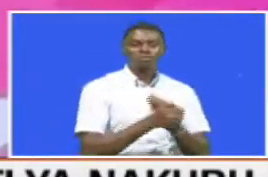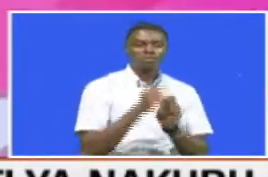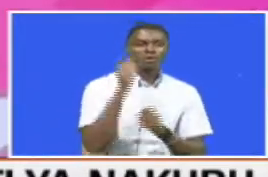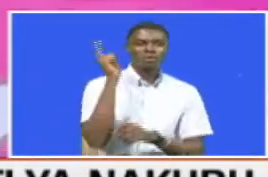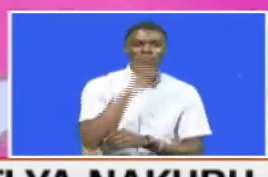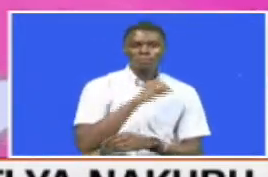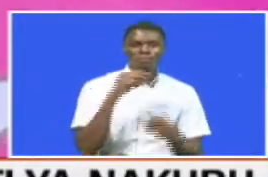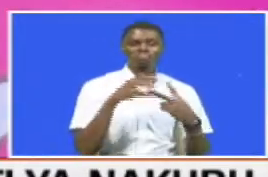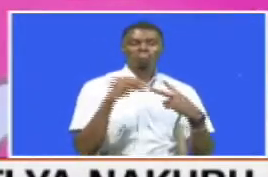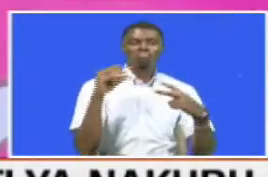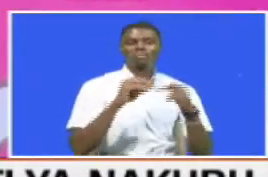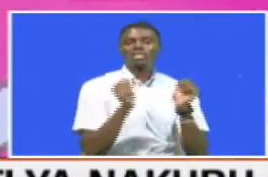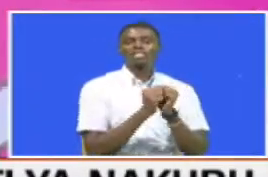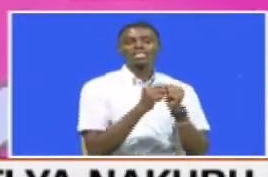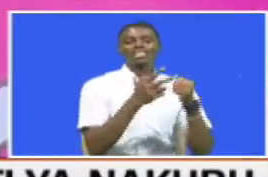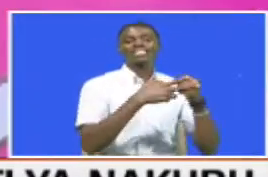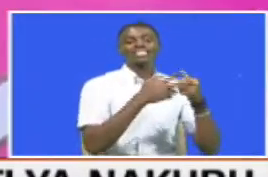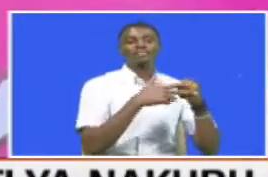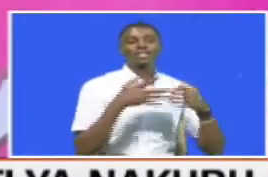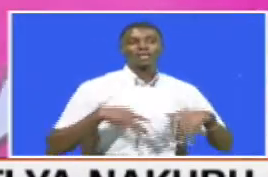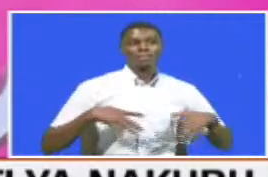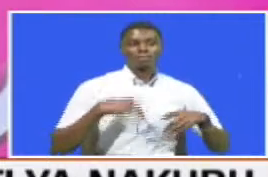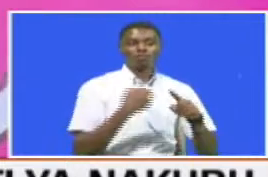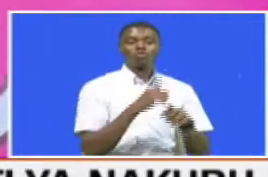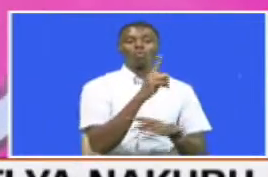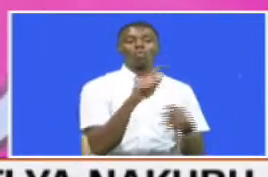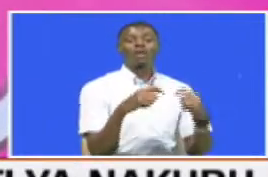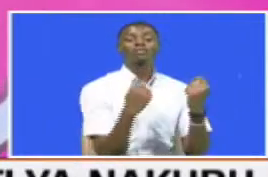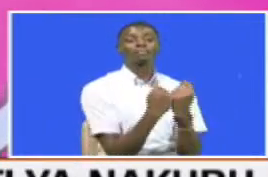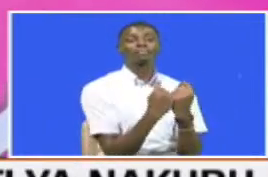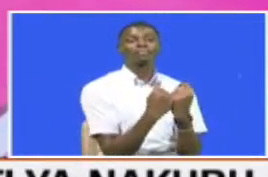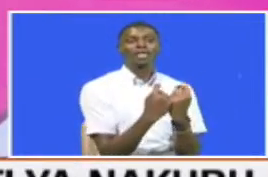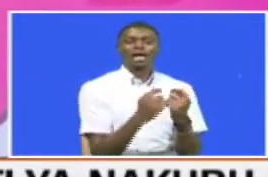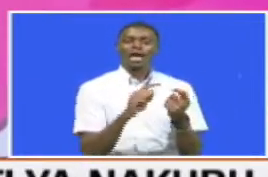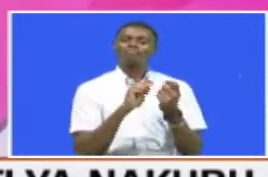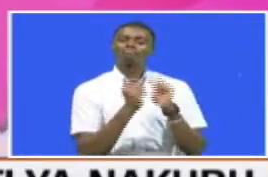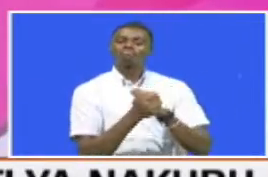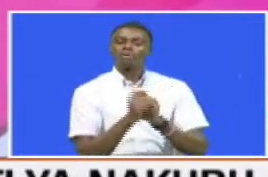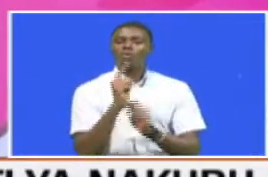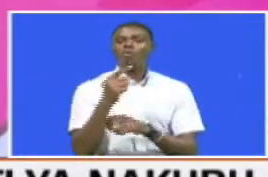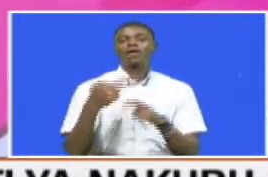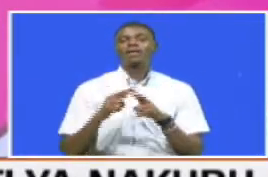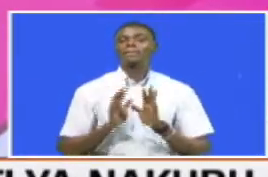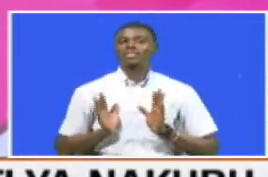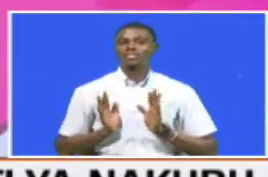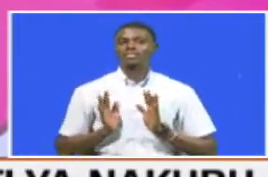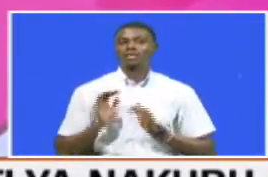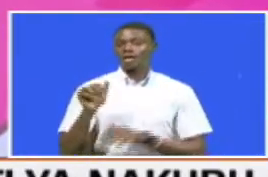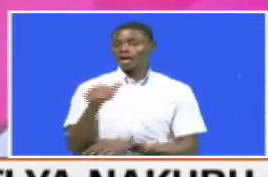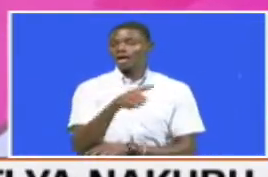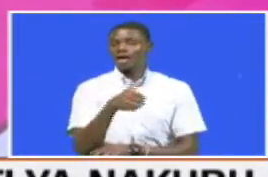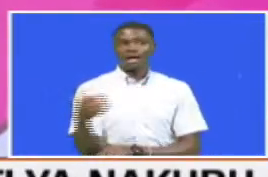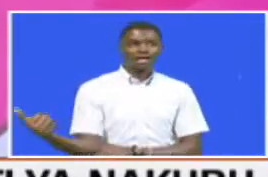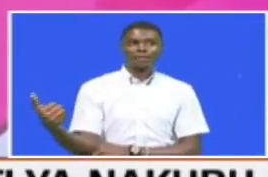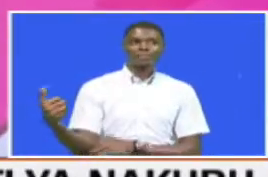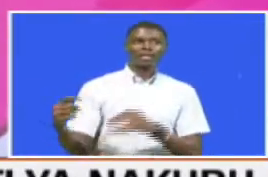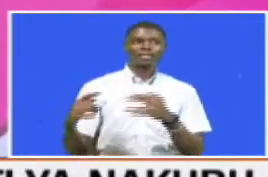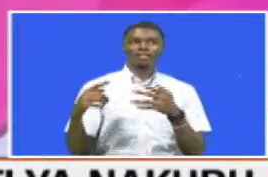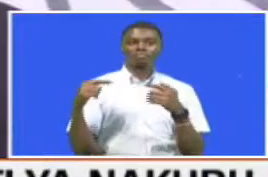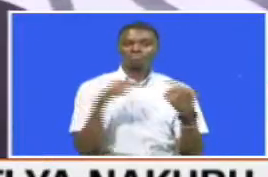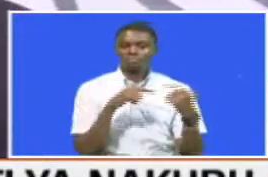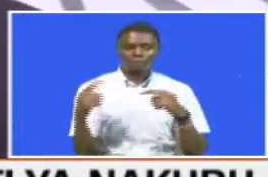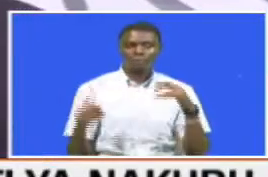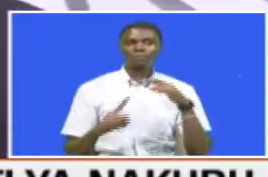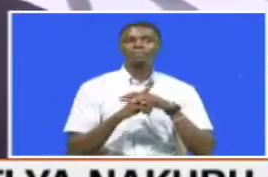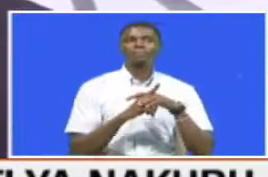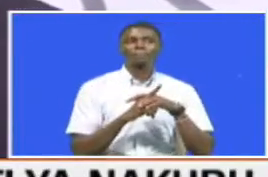orodha yake ya watu saba kutoka jamii moja, japo alibadilisha tu jina moja, huku minongono ikiendelea kuwa kitendo